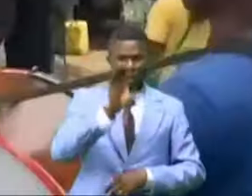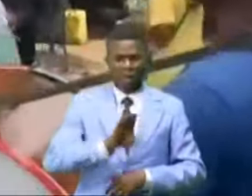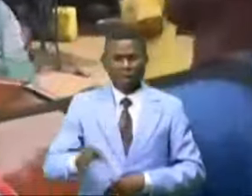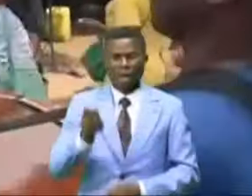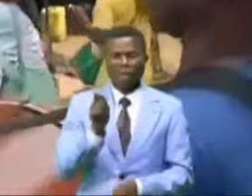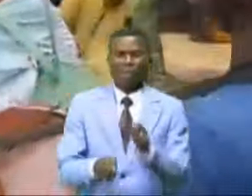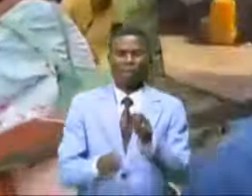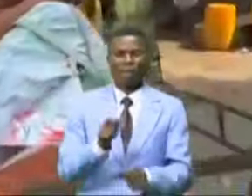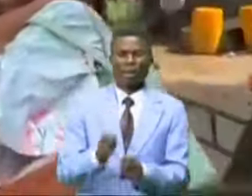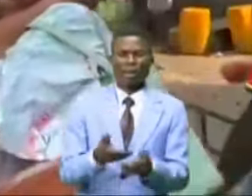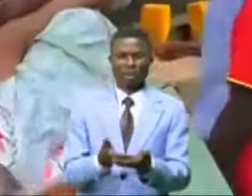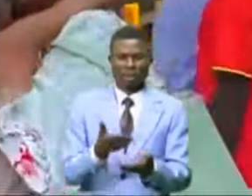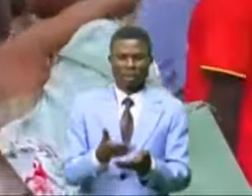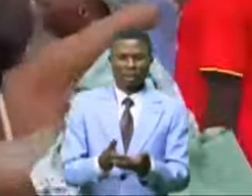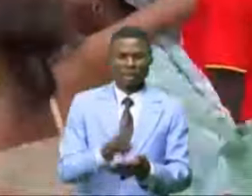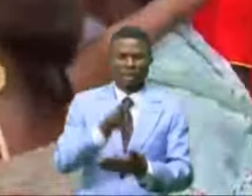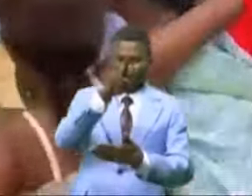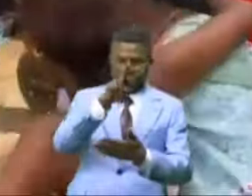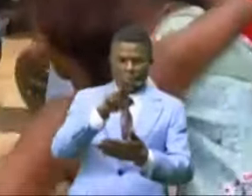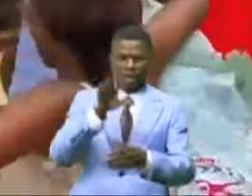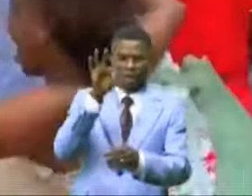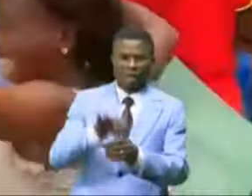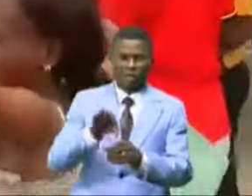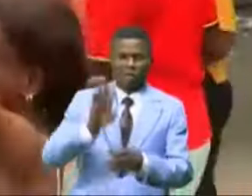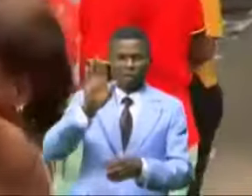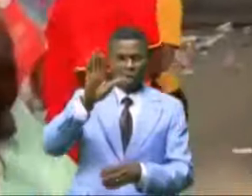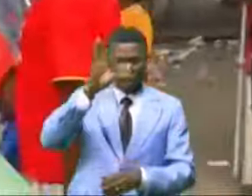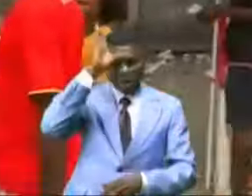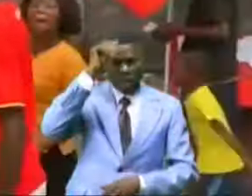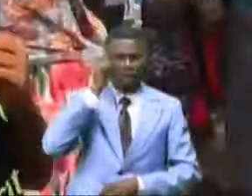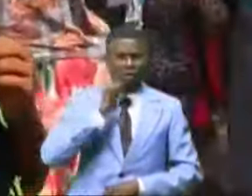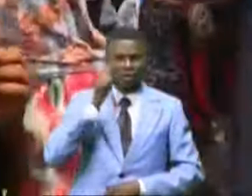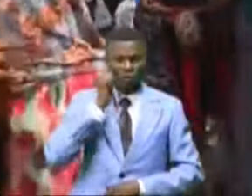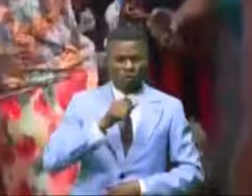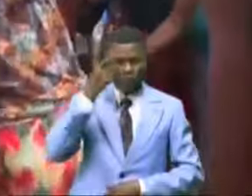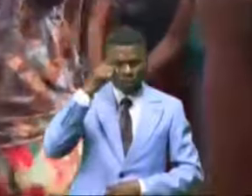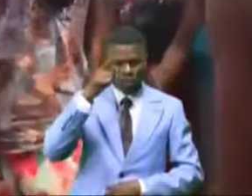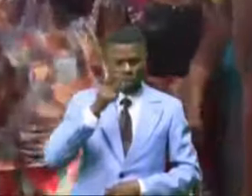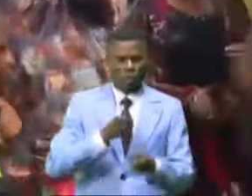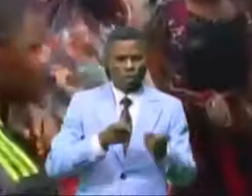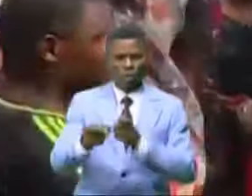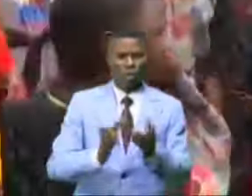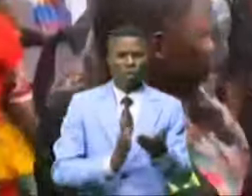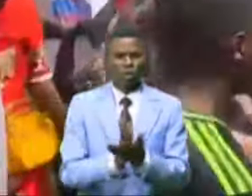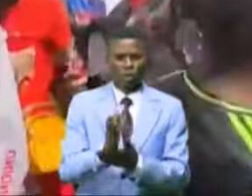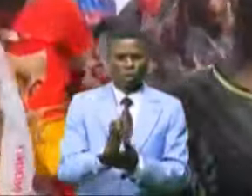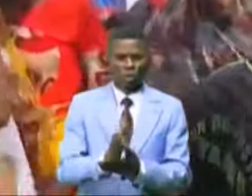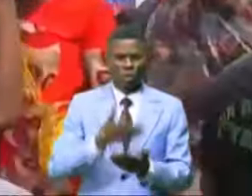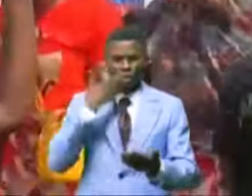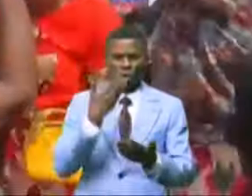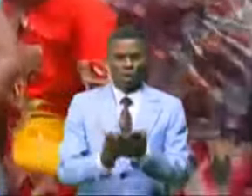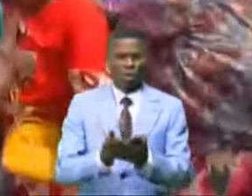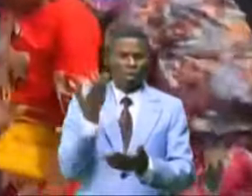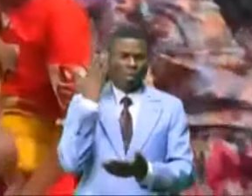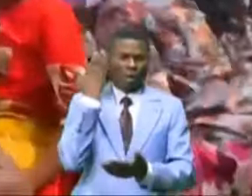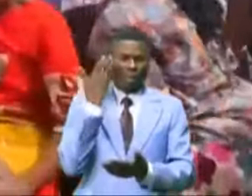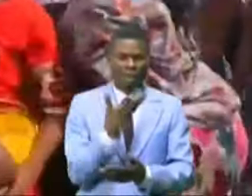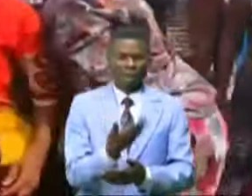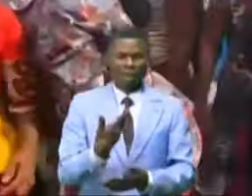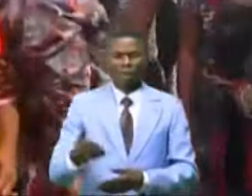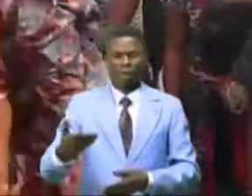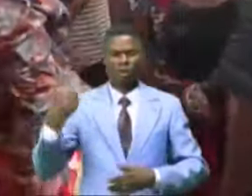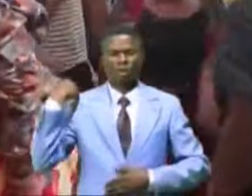de Matete d'élire leurs filles et fils afin de bien gérer en bon père de famille la chose